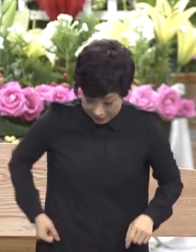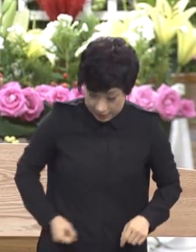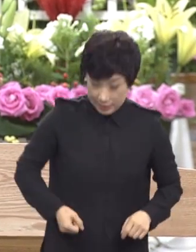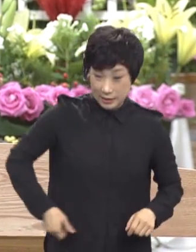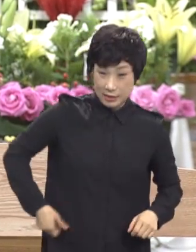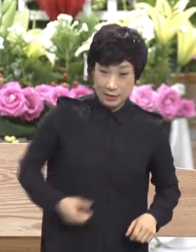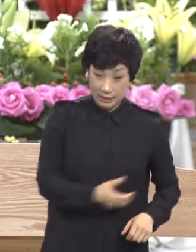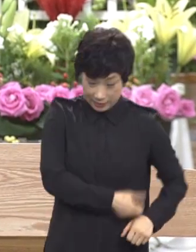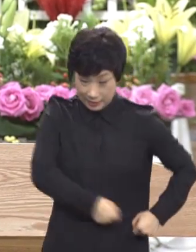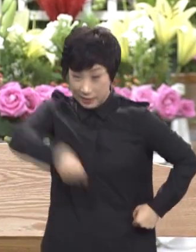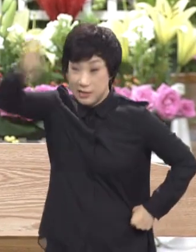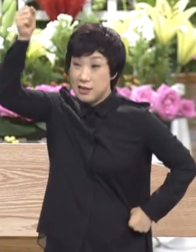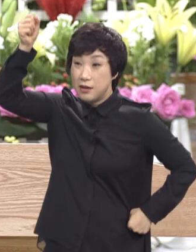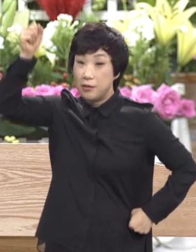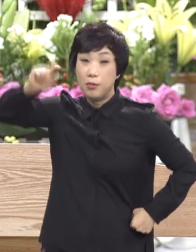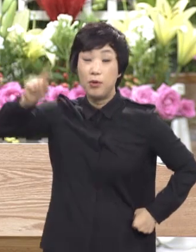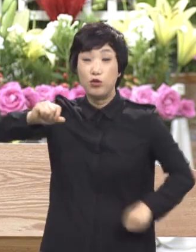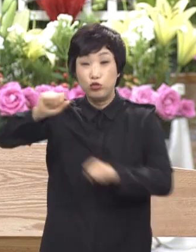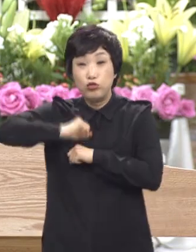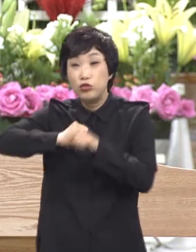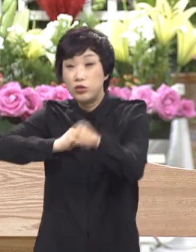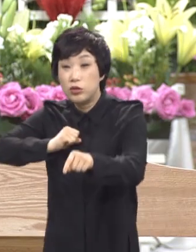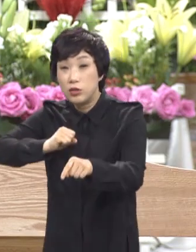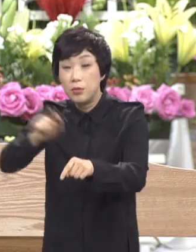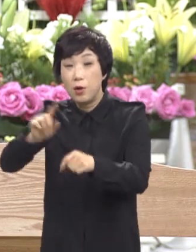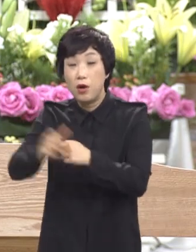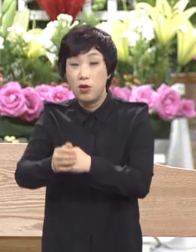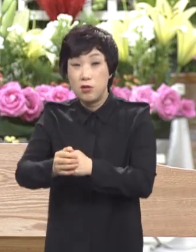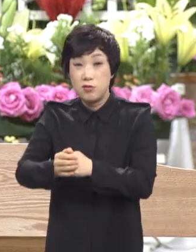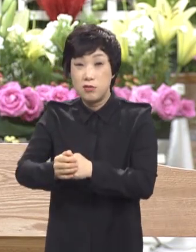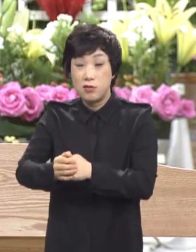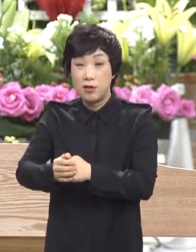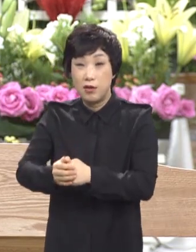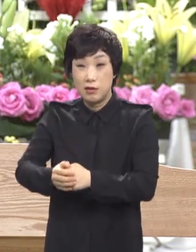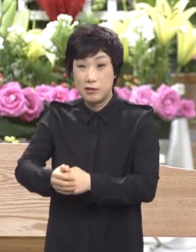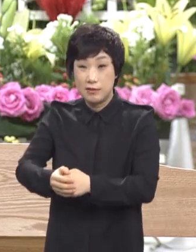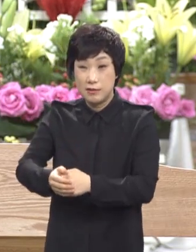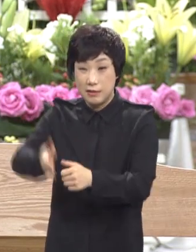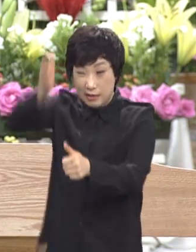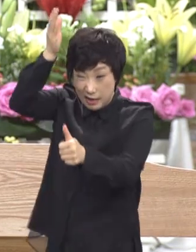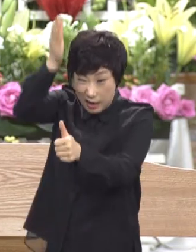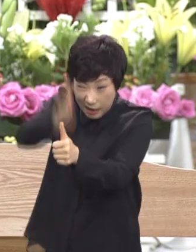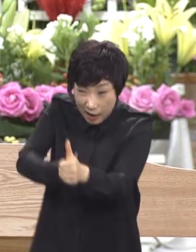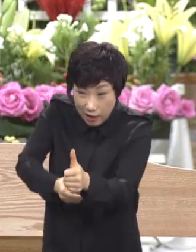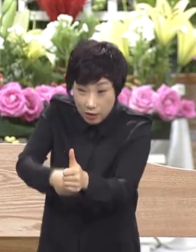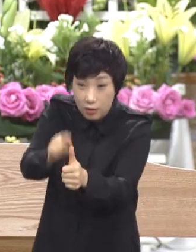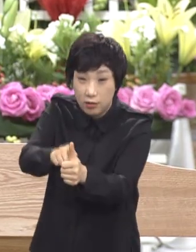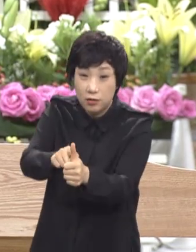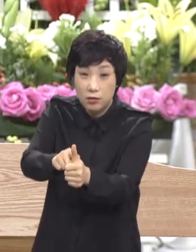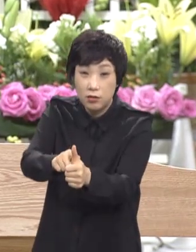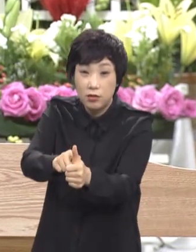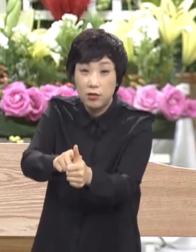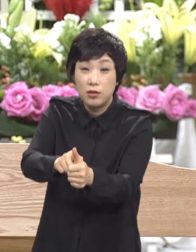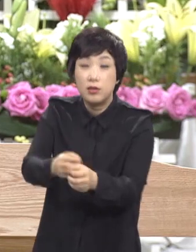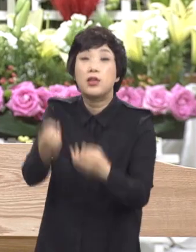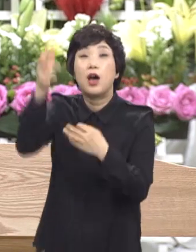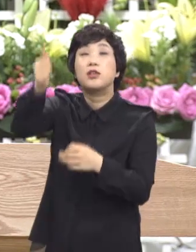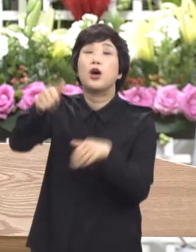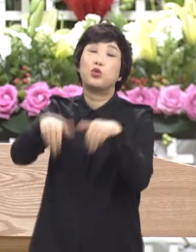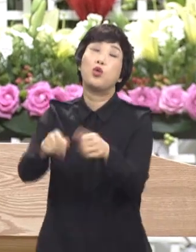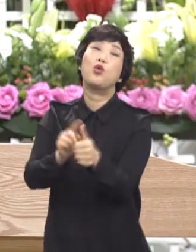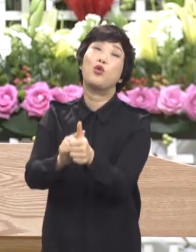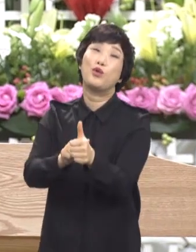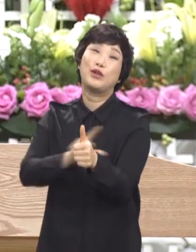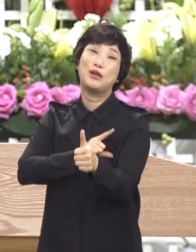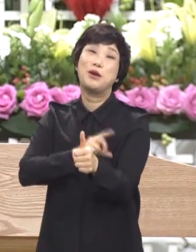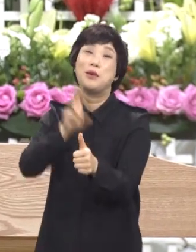잡으러 온 사람에 죽여버리고 작정하고 내려쳤는데 제사장의 종 말고라는 사람의